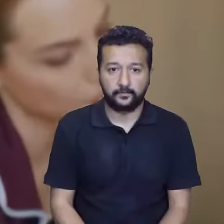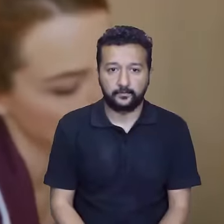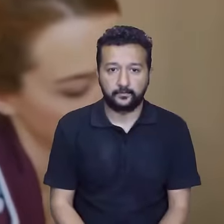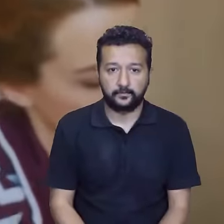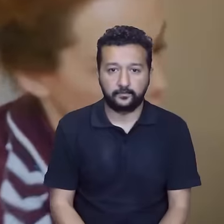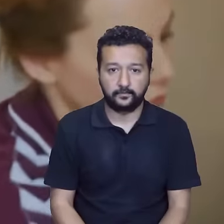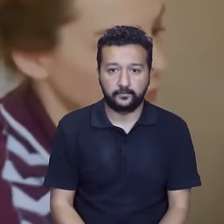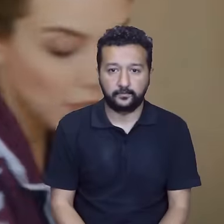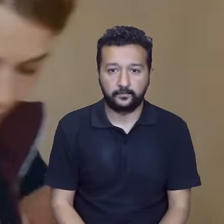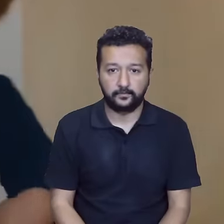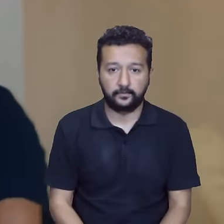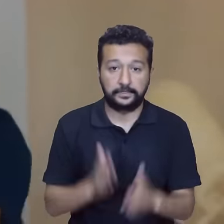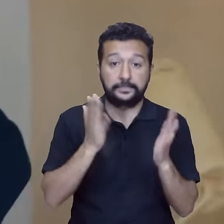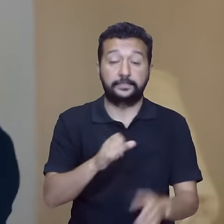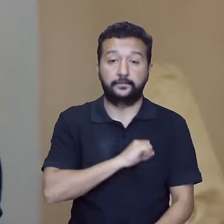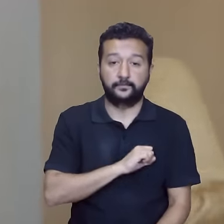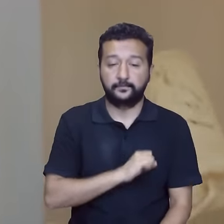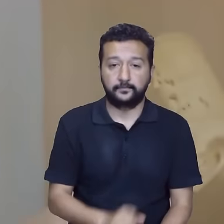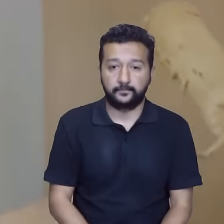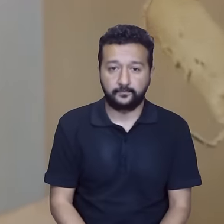Arkasından sarılıp kendine çekti.